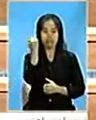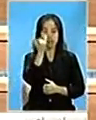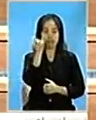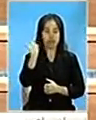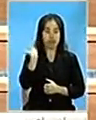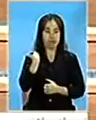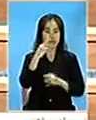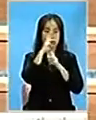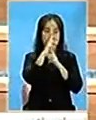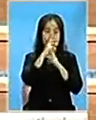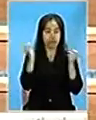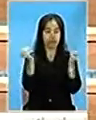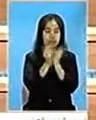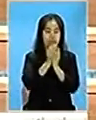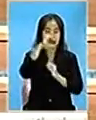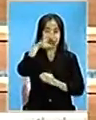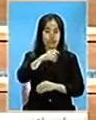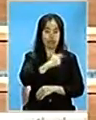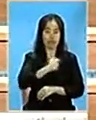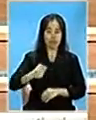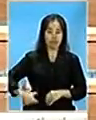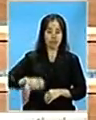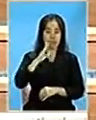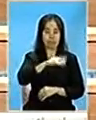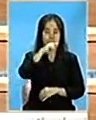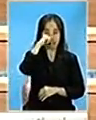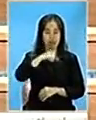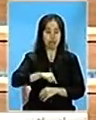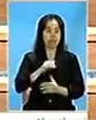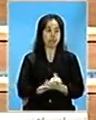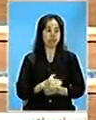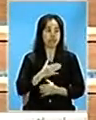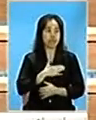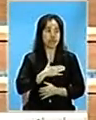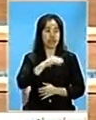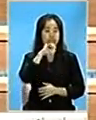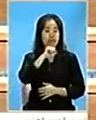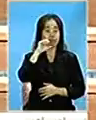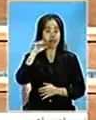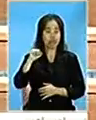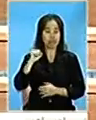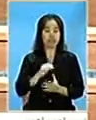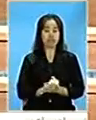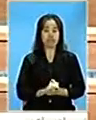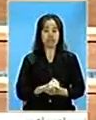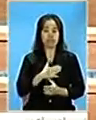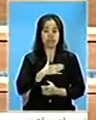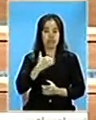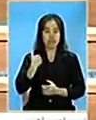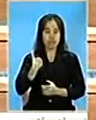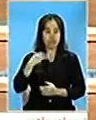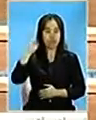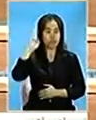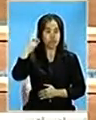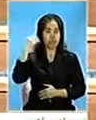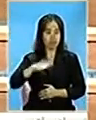ที่มีต่อสถาบันพระมหากษัตริย์ของประเทศไทยผมเป็นสมาชิกสภาผู้แทนราษฎรที่ถวายสัตย์ปฏิญา